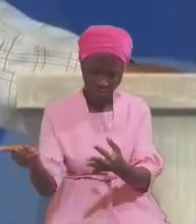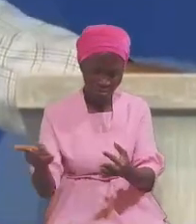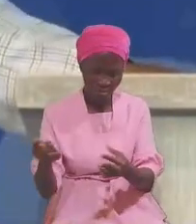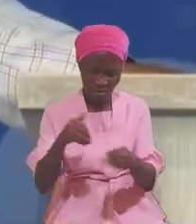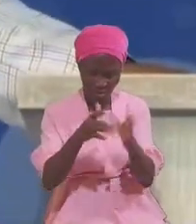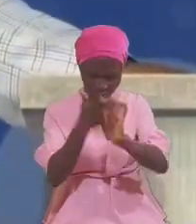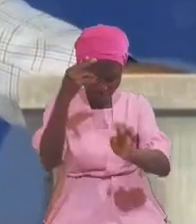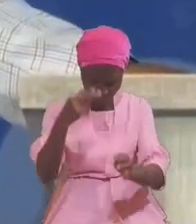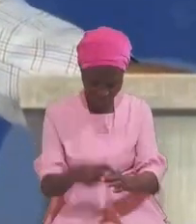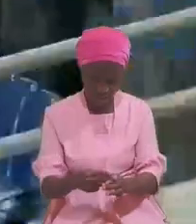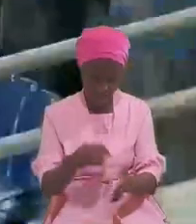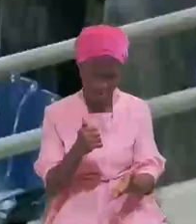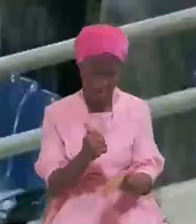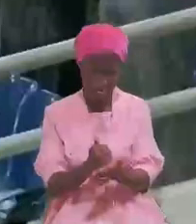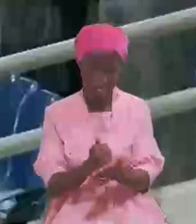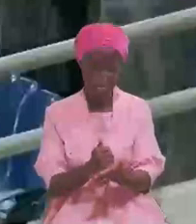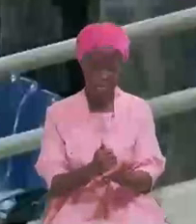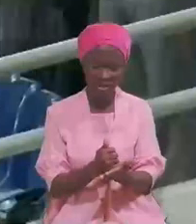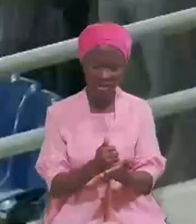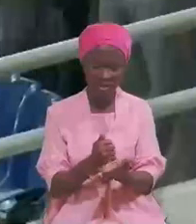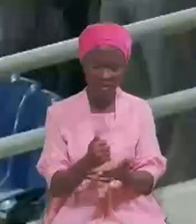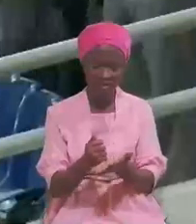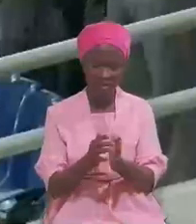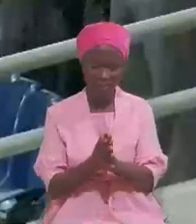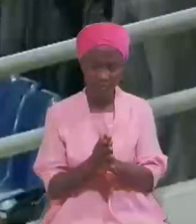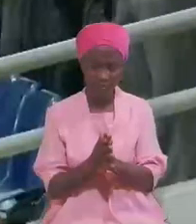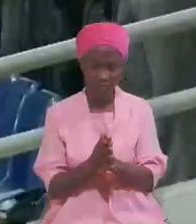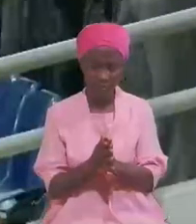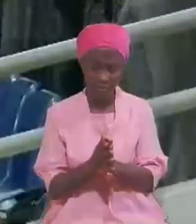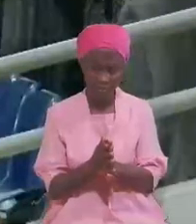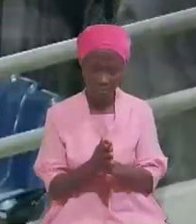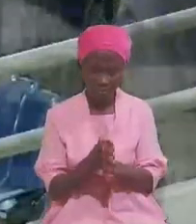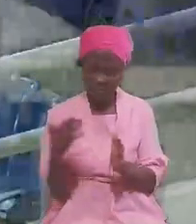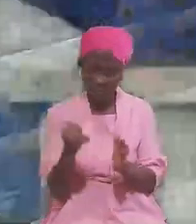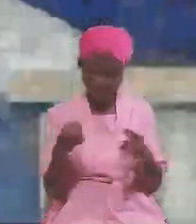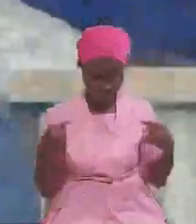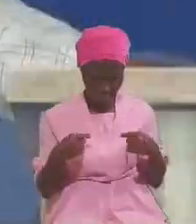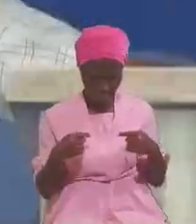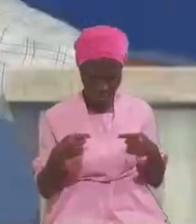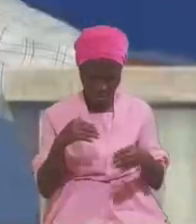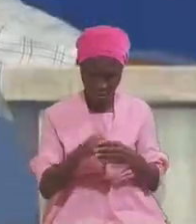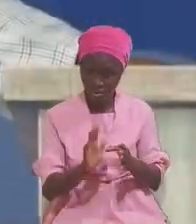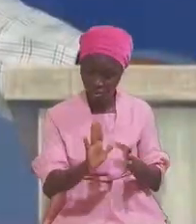Sortez de là au nom de Jésus-Christ. Toute douleur dans votre corps,